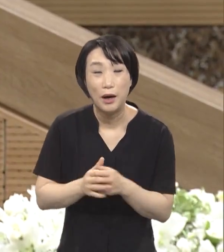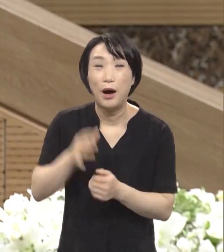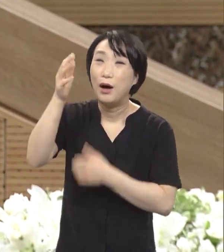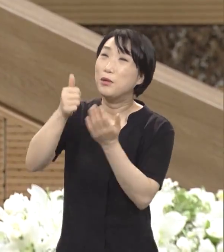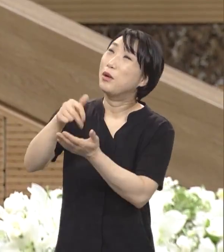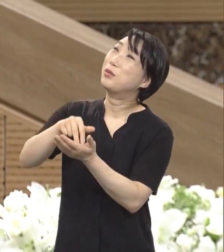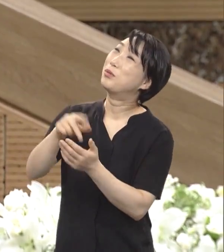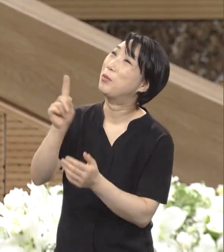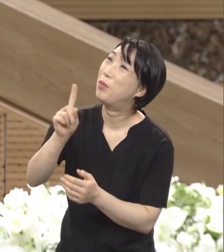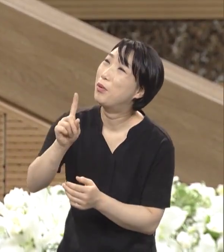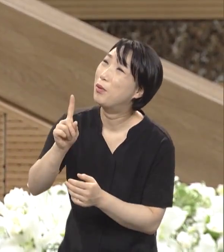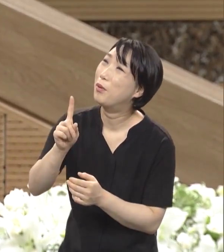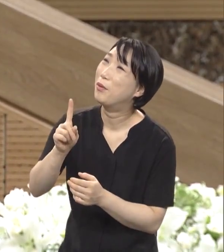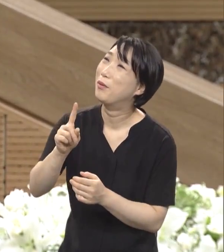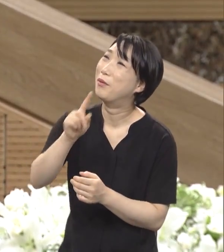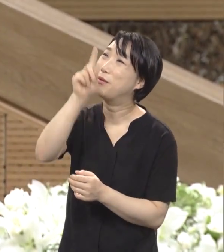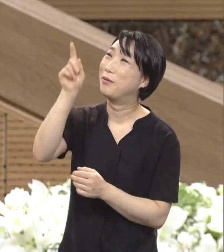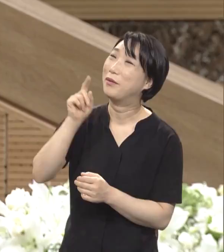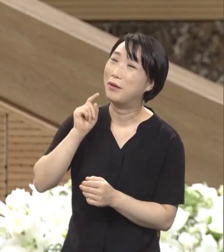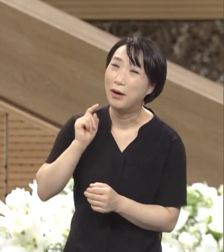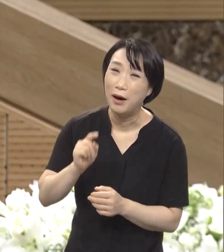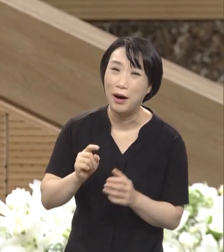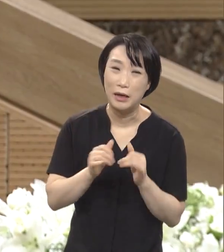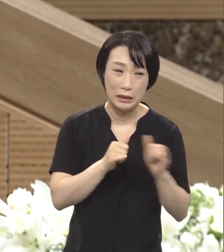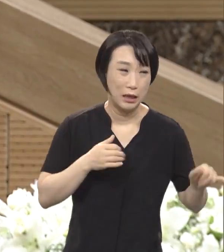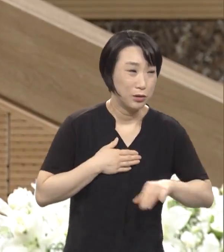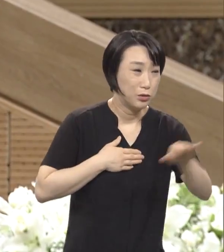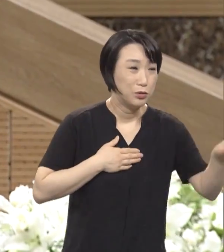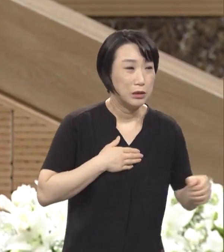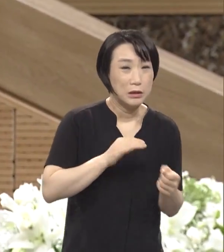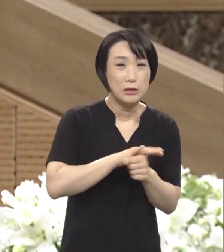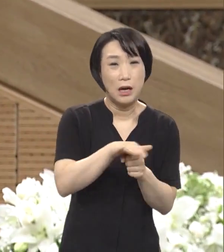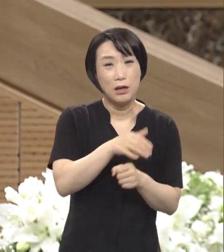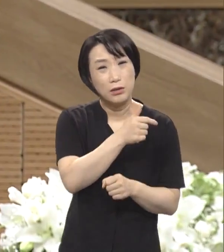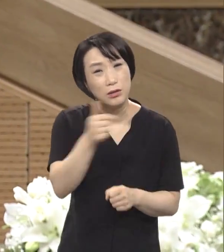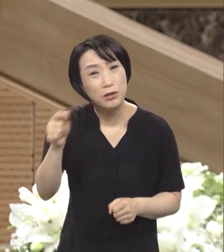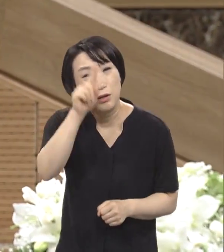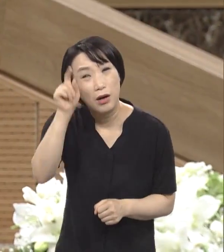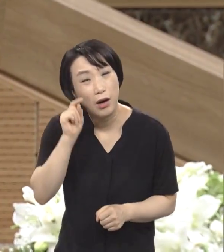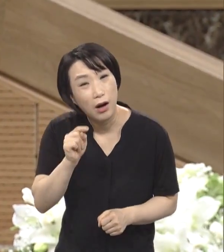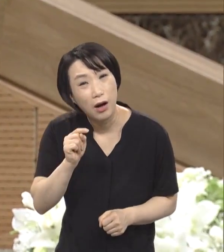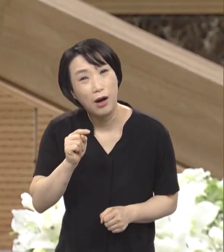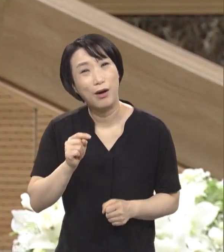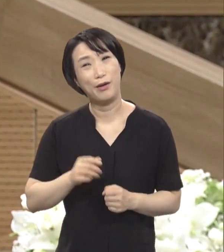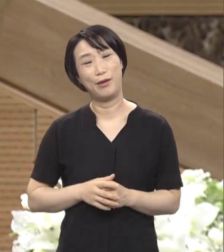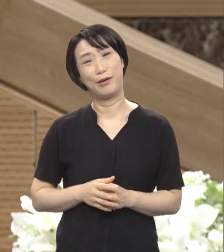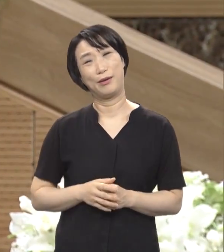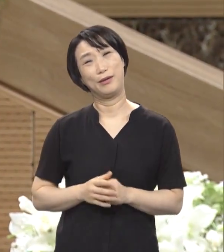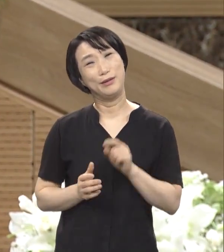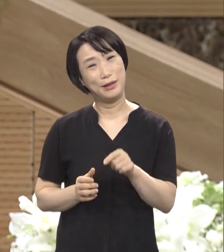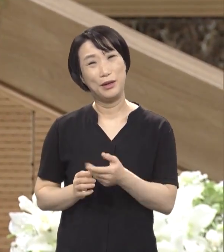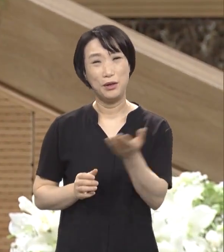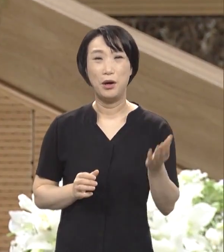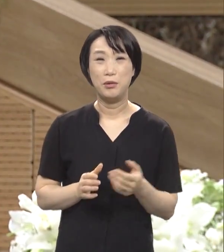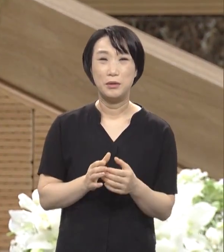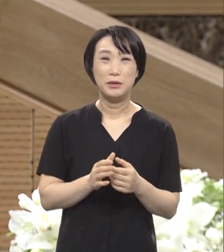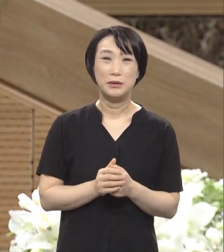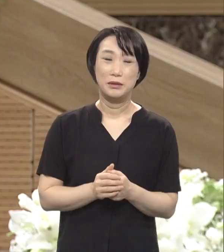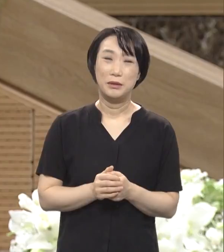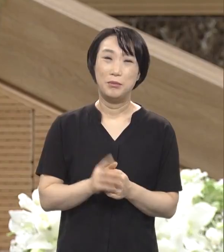어떤 사정을 가졌기에 인간을 그토록 사랑하시는 것인가? 이게 한마디로